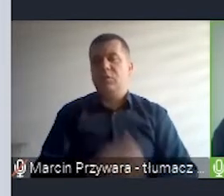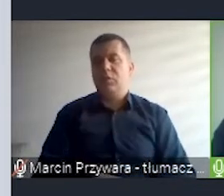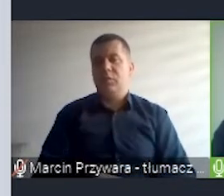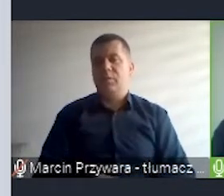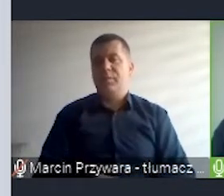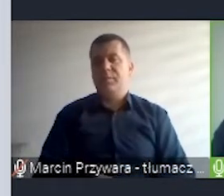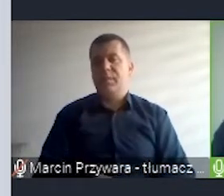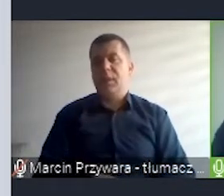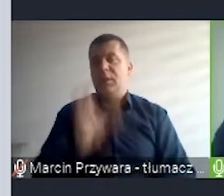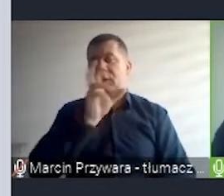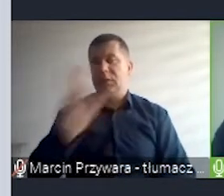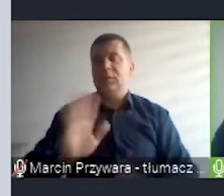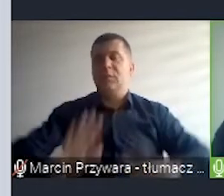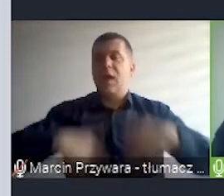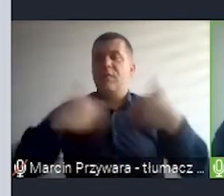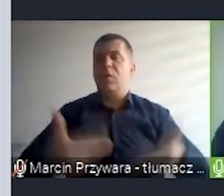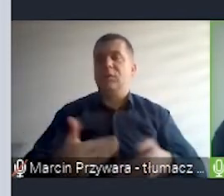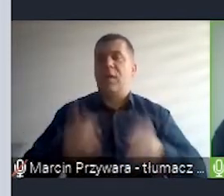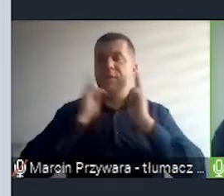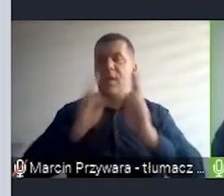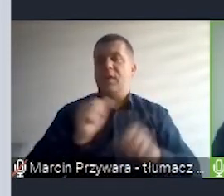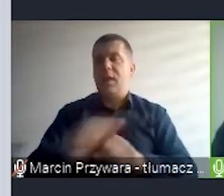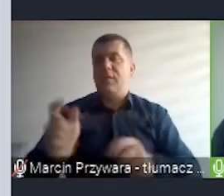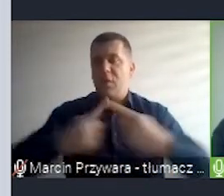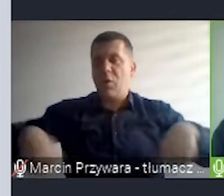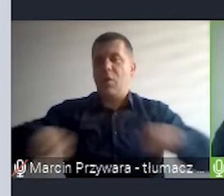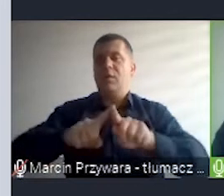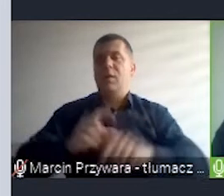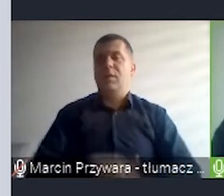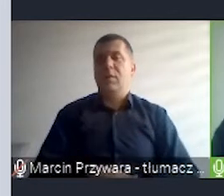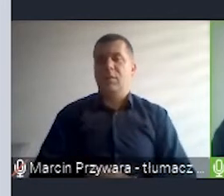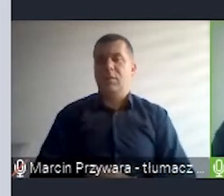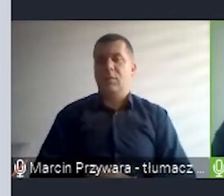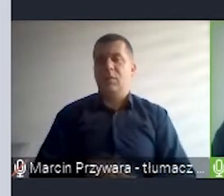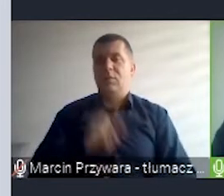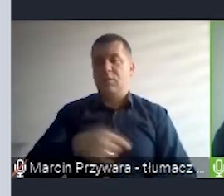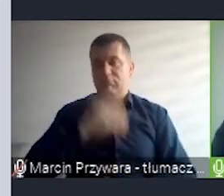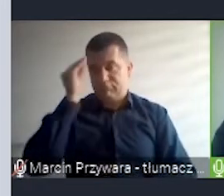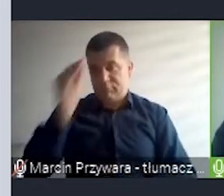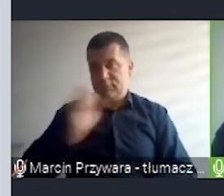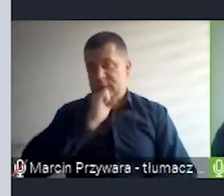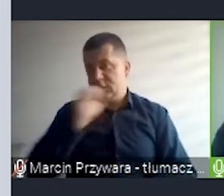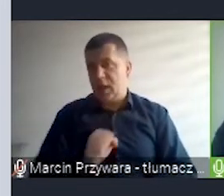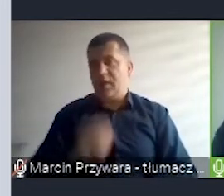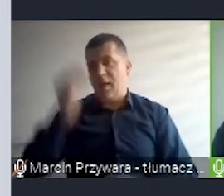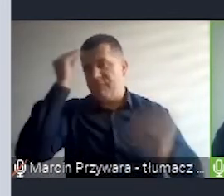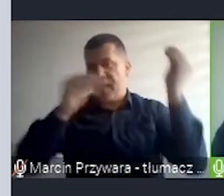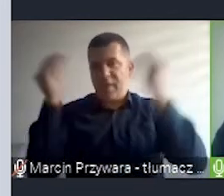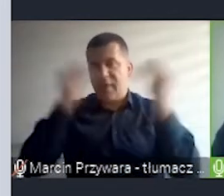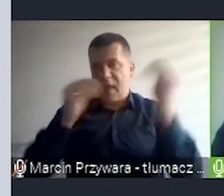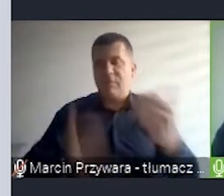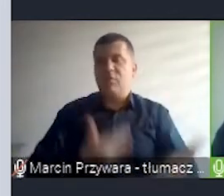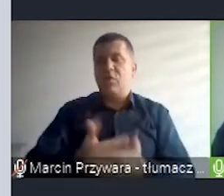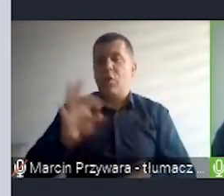i czy sprawozdaję z tego, co jest faktycznie wykonane. I tu podkreślam, żadnej fantazji we